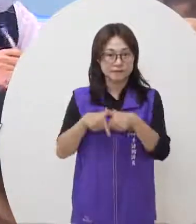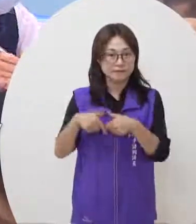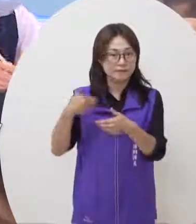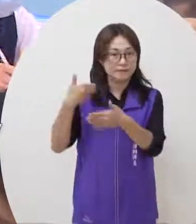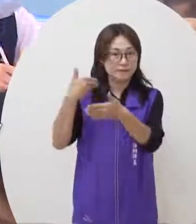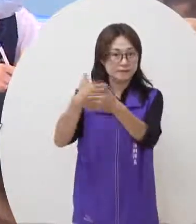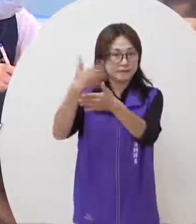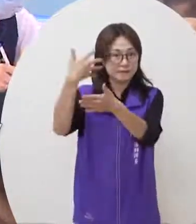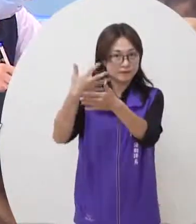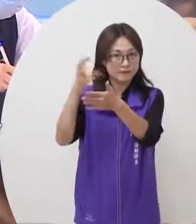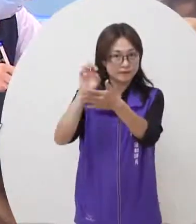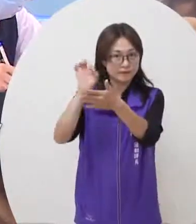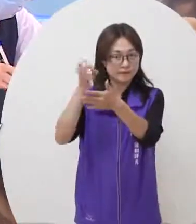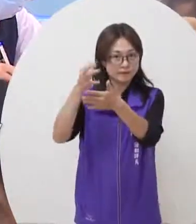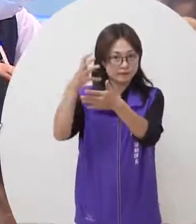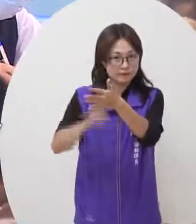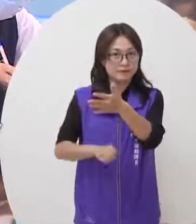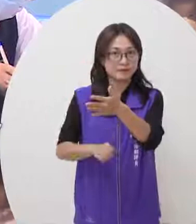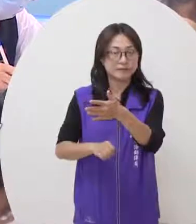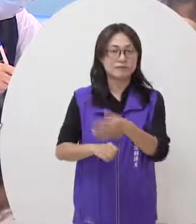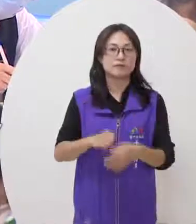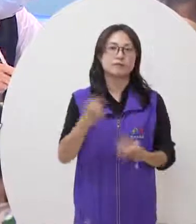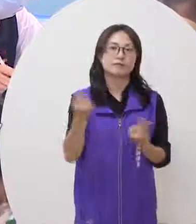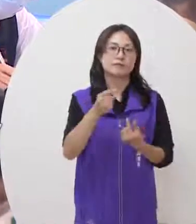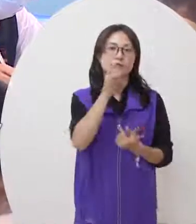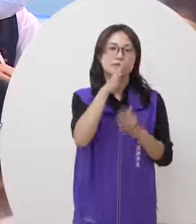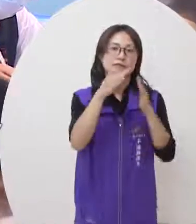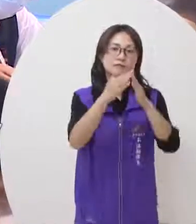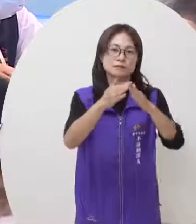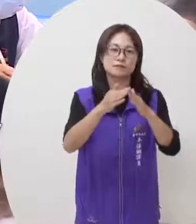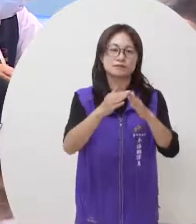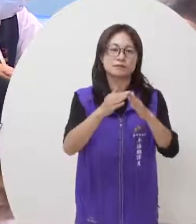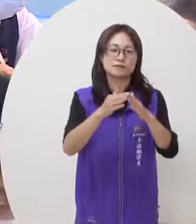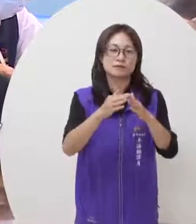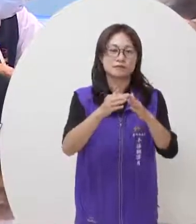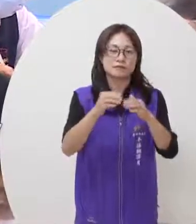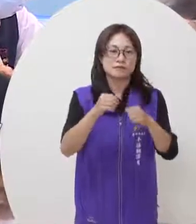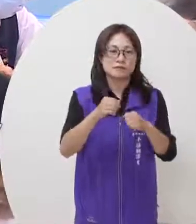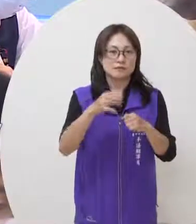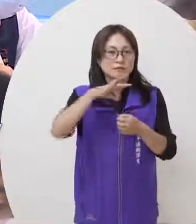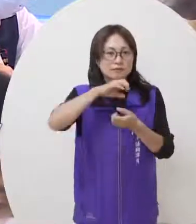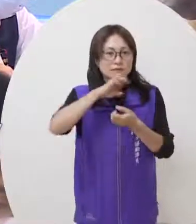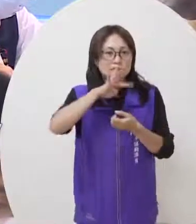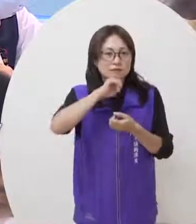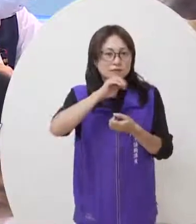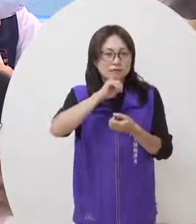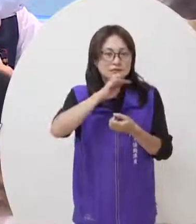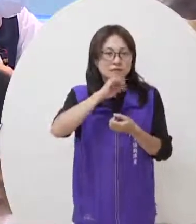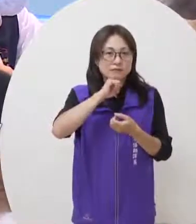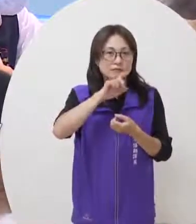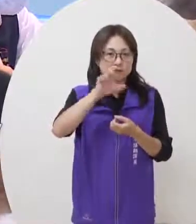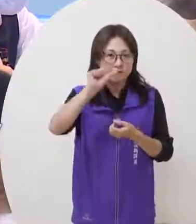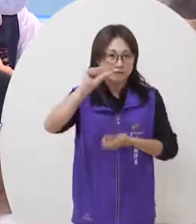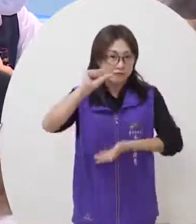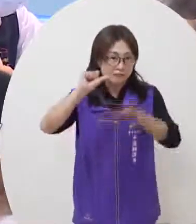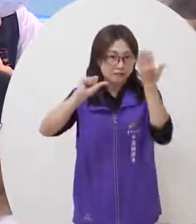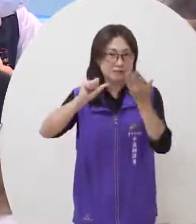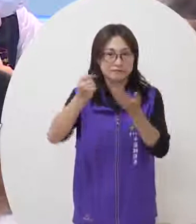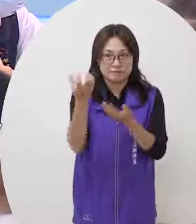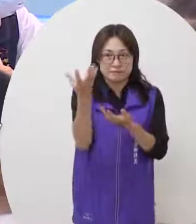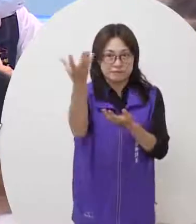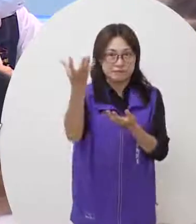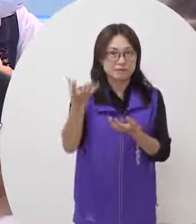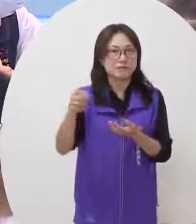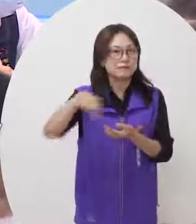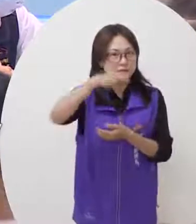我们台中市哦，六十五岁这么多人，我告诉你，大家哦，坐轮椅拢背下，给咱拍婆啊，给咱市府拍婆啊，哦，这